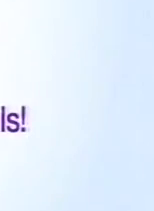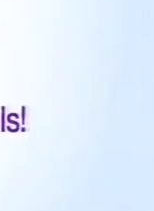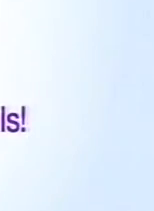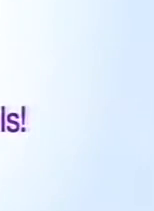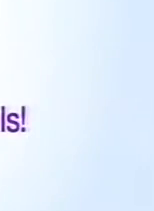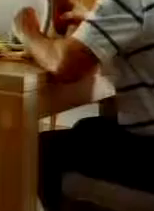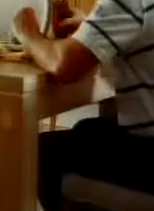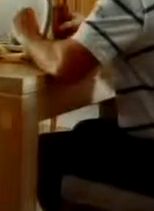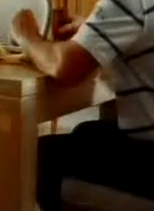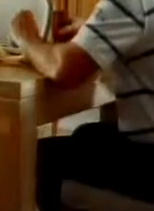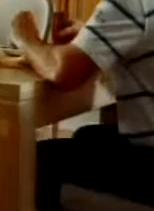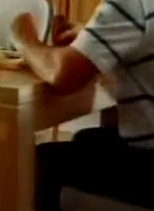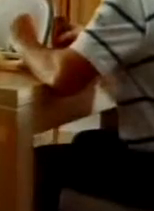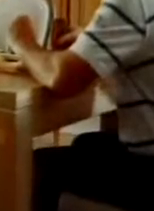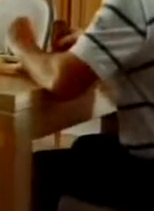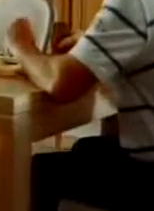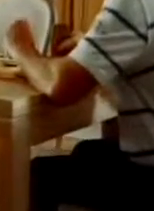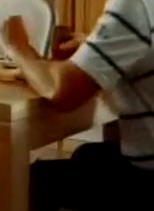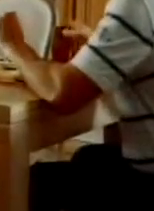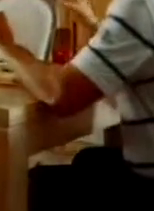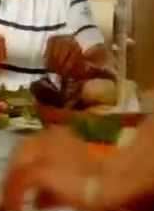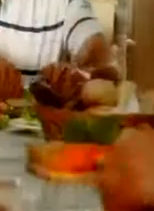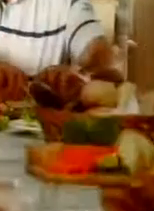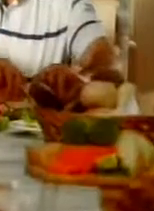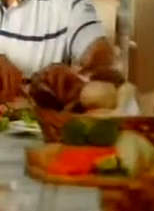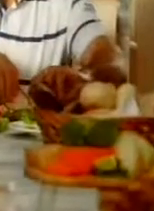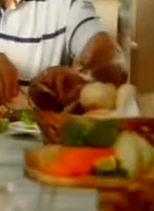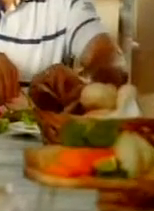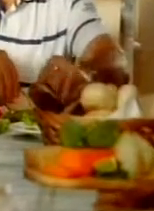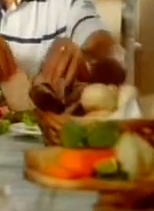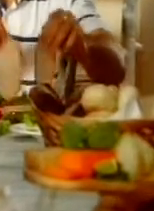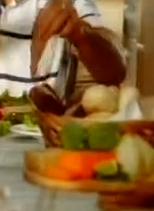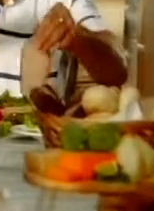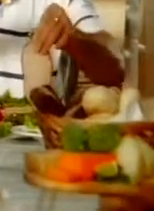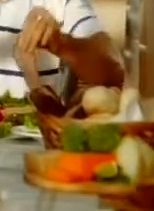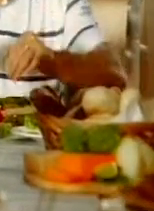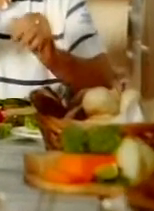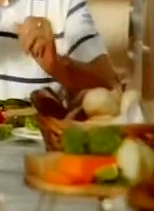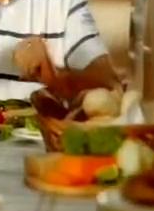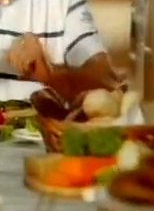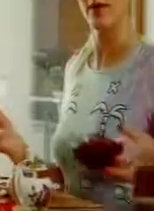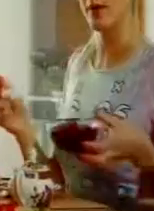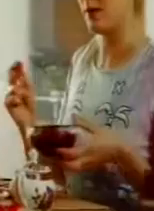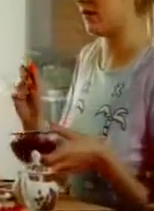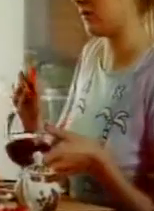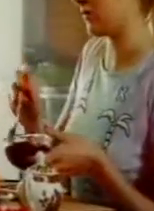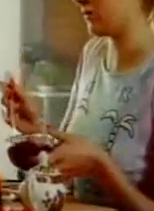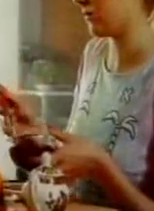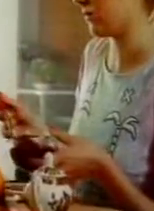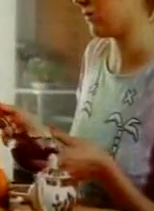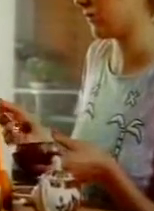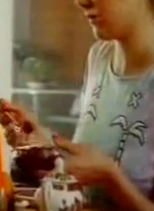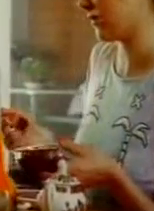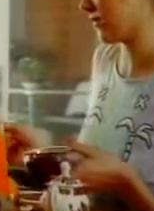mana pils. O, Jūris arī pamodies. Anu, pārbaudīsim tavas dedukcijas spējas. Tev